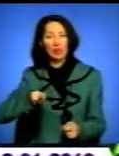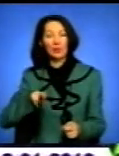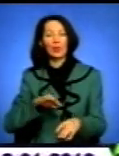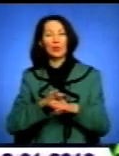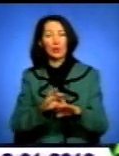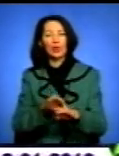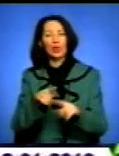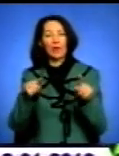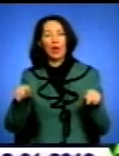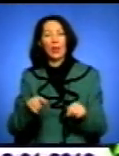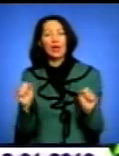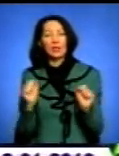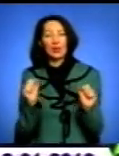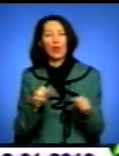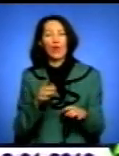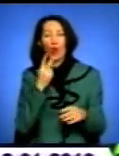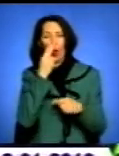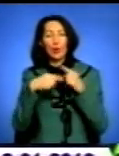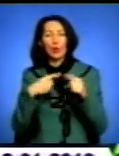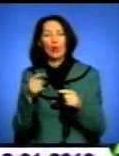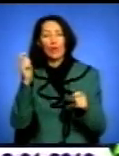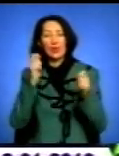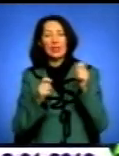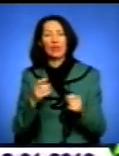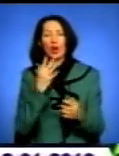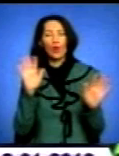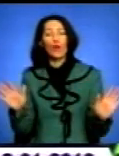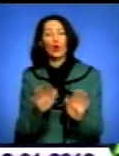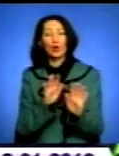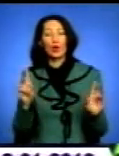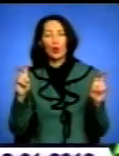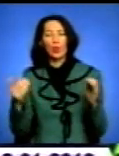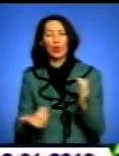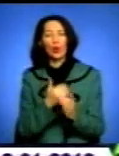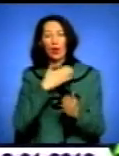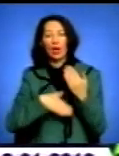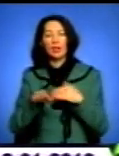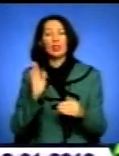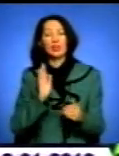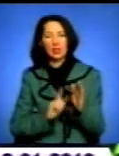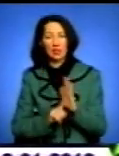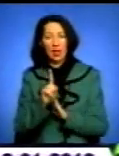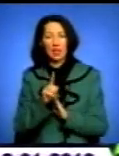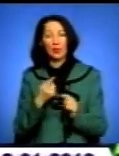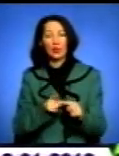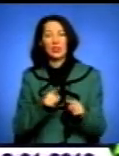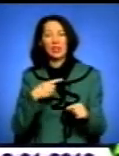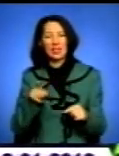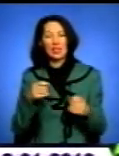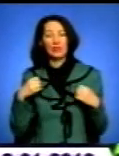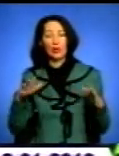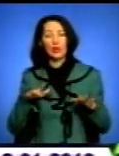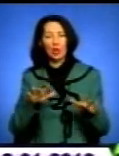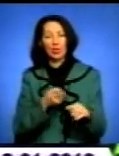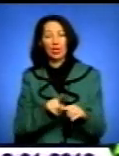рамках зимового обрядового фестивалю фольклору «Нова радість стала». Про це та інші святкові заходи, які пройдуть у краї у різдвяні